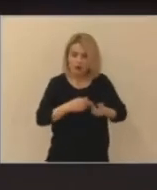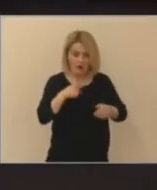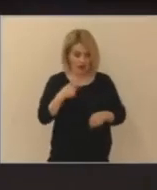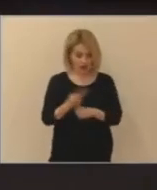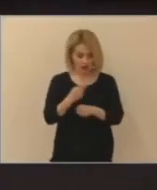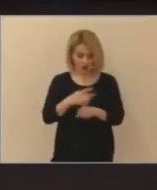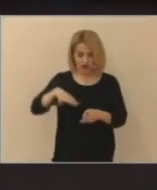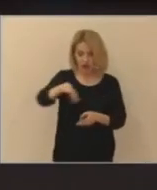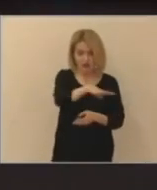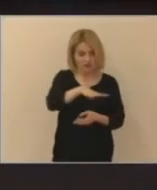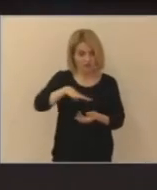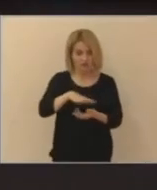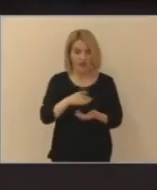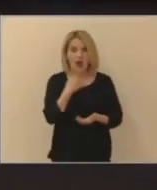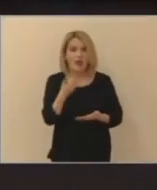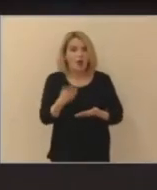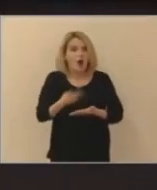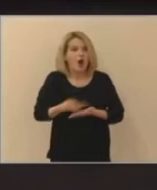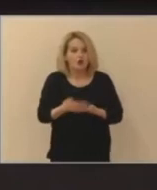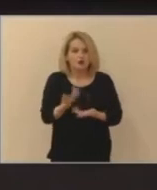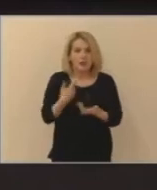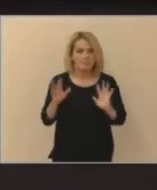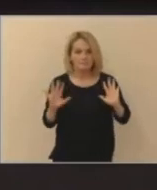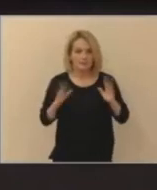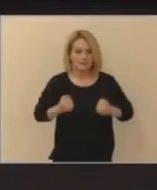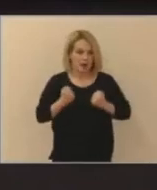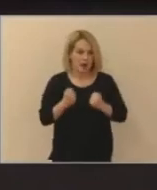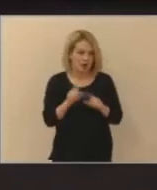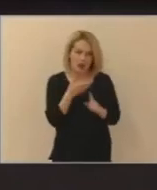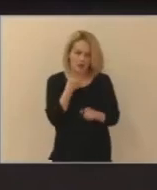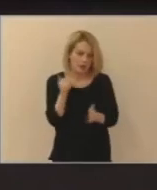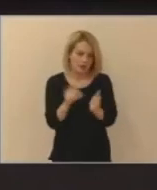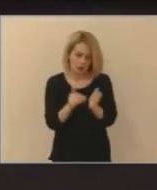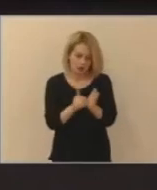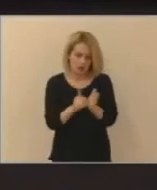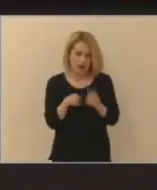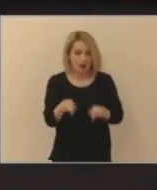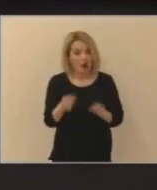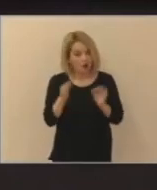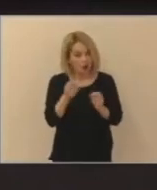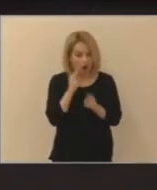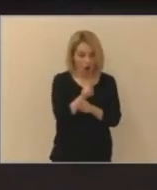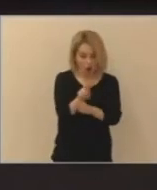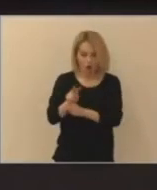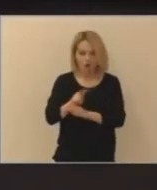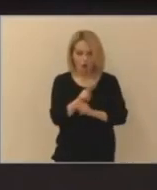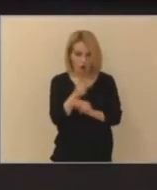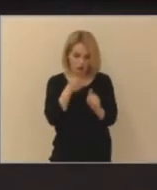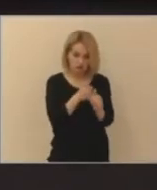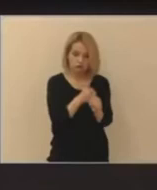Нема основ за никаква паника, све е моментално под контрола и секако